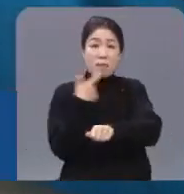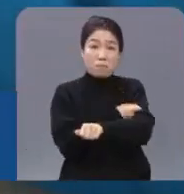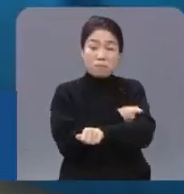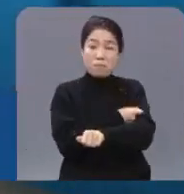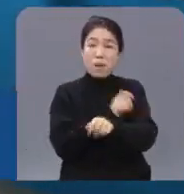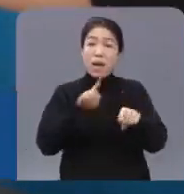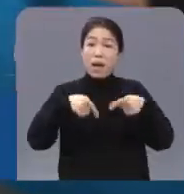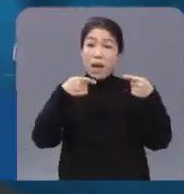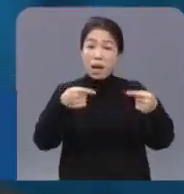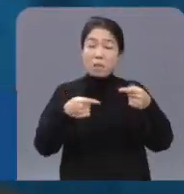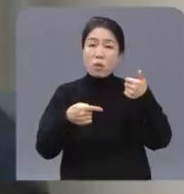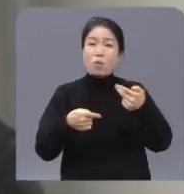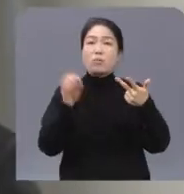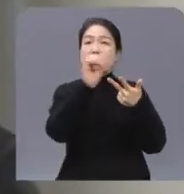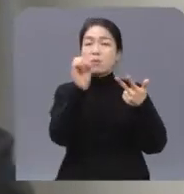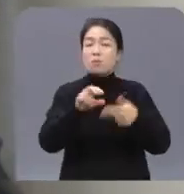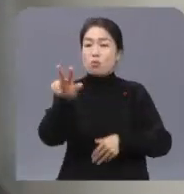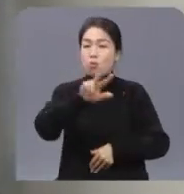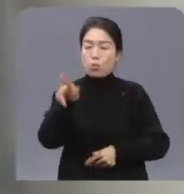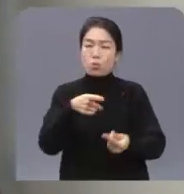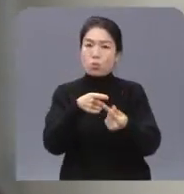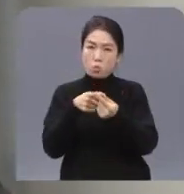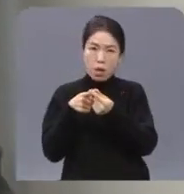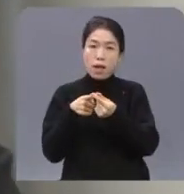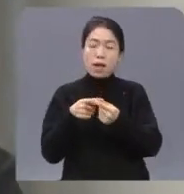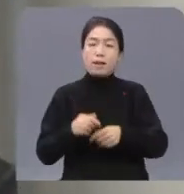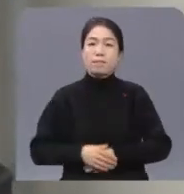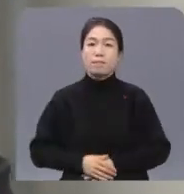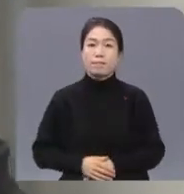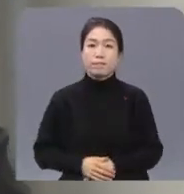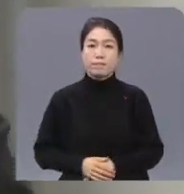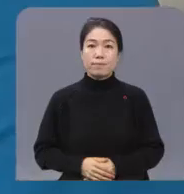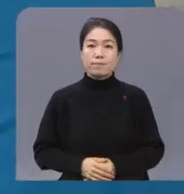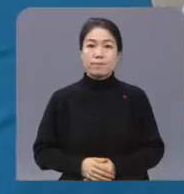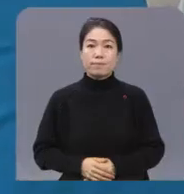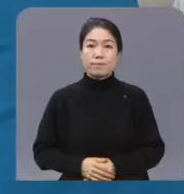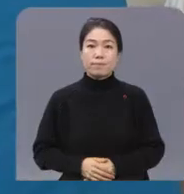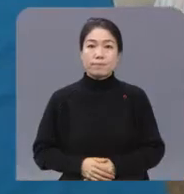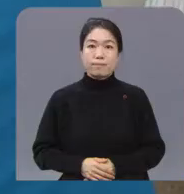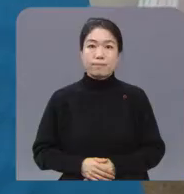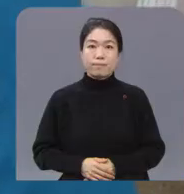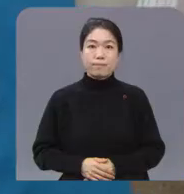접종률은 57%로 전국 최고의 접종률을 보이고 있습니다